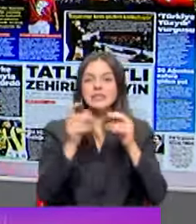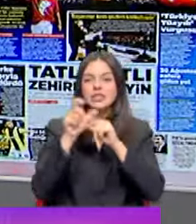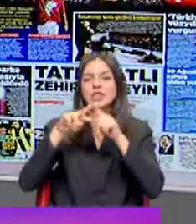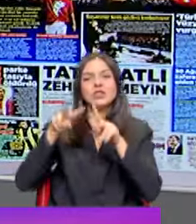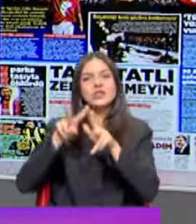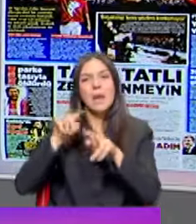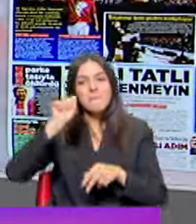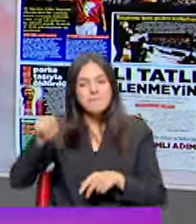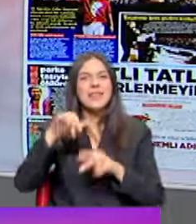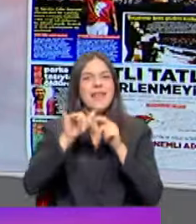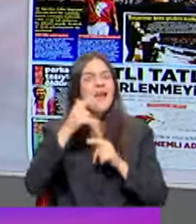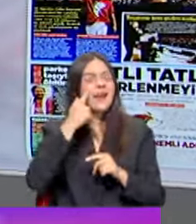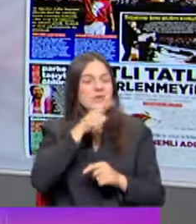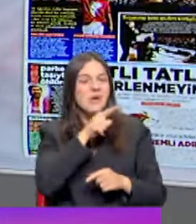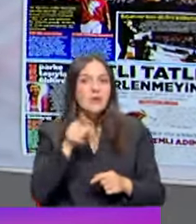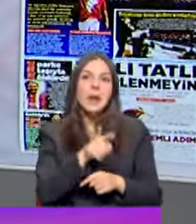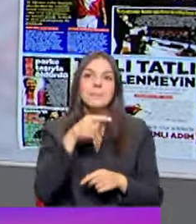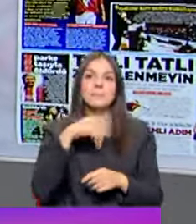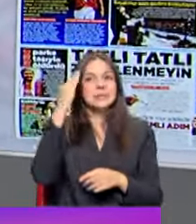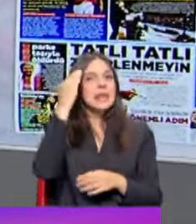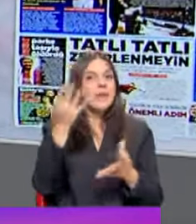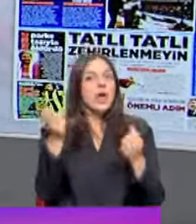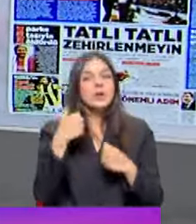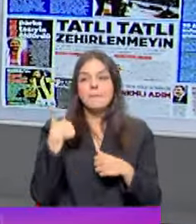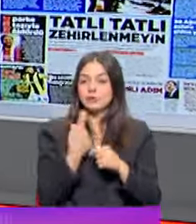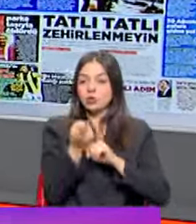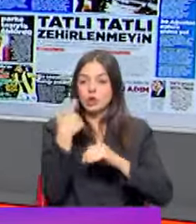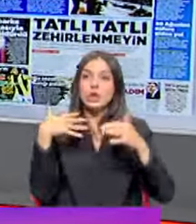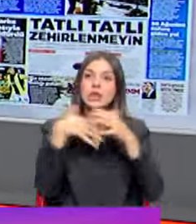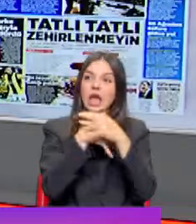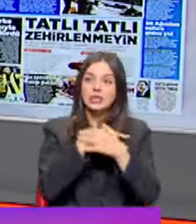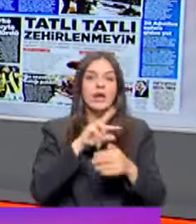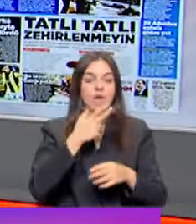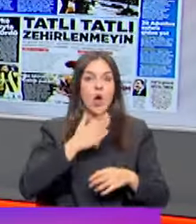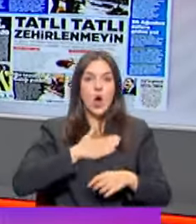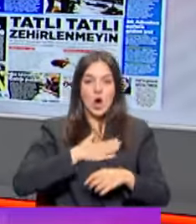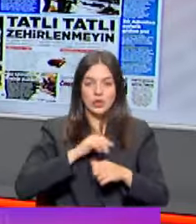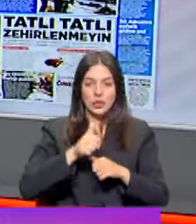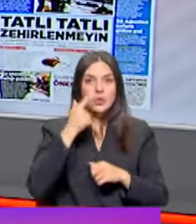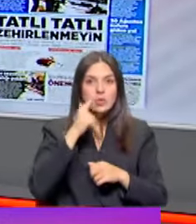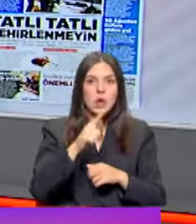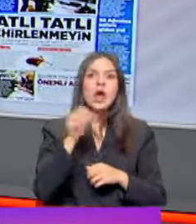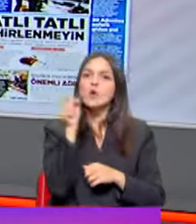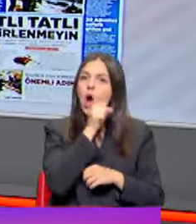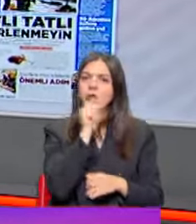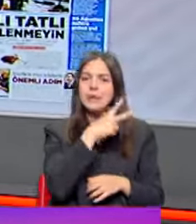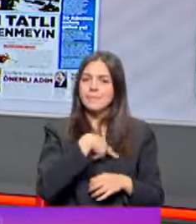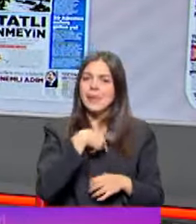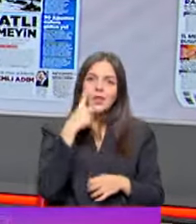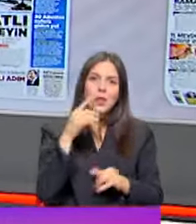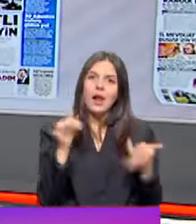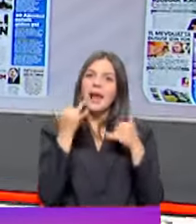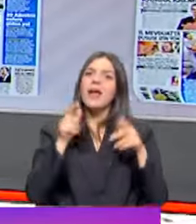Ömer Eren'in selamını aldık. Biz de dün gün boyu ve gece Çamlıyayla Belediye'mizin düzenlediği konserlerle coşkuyla